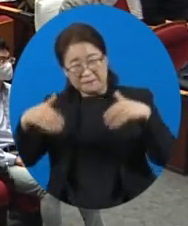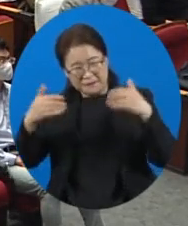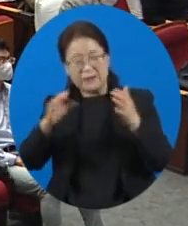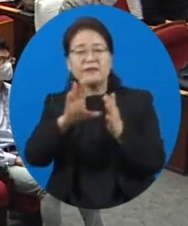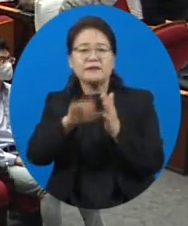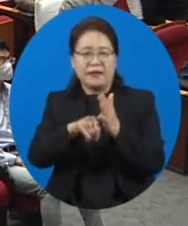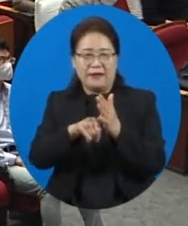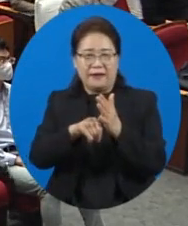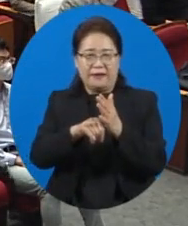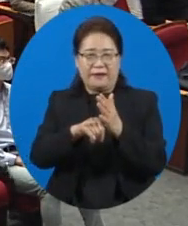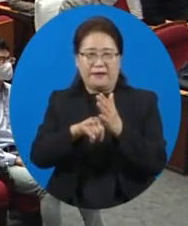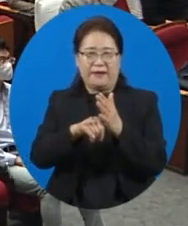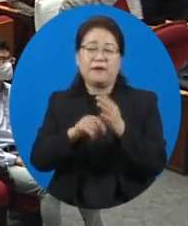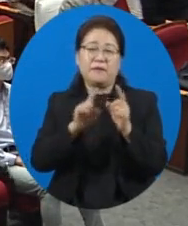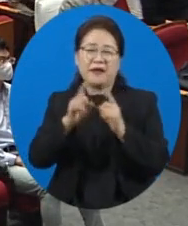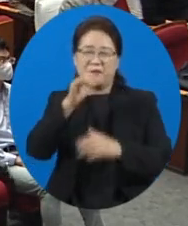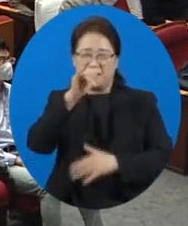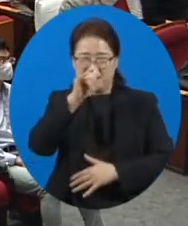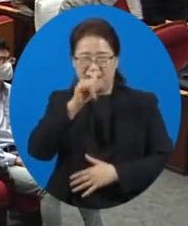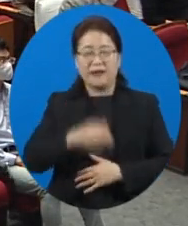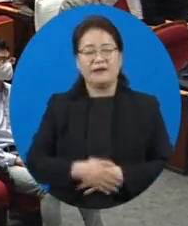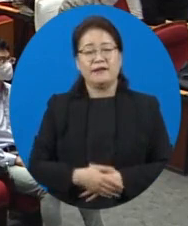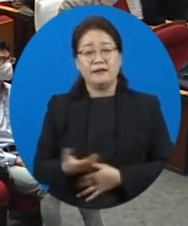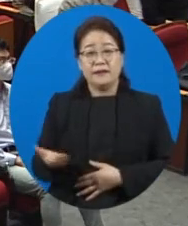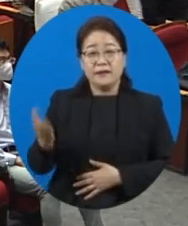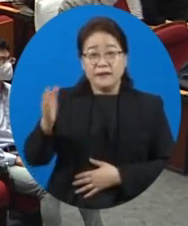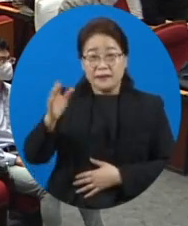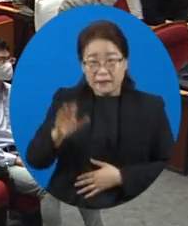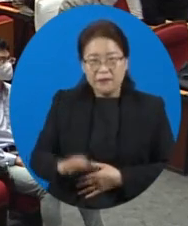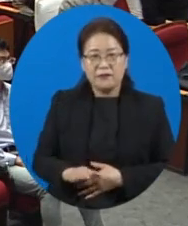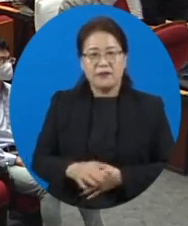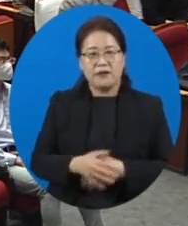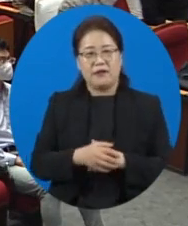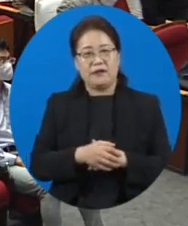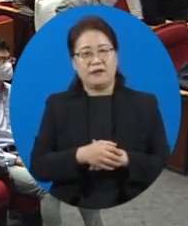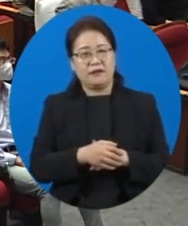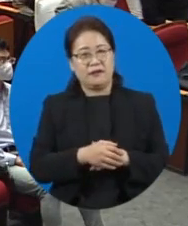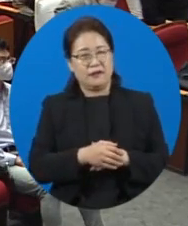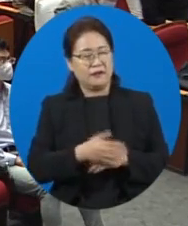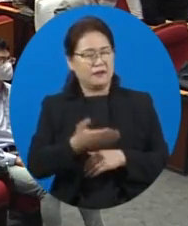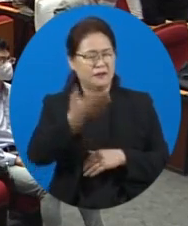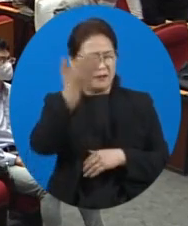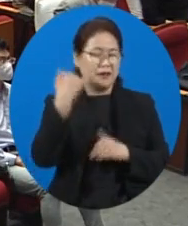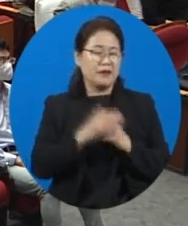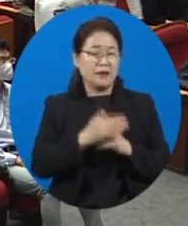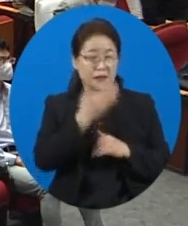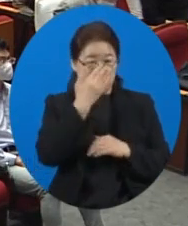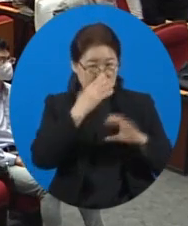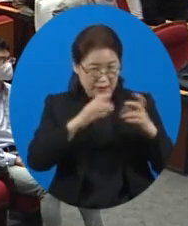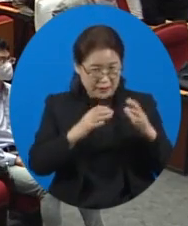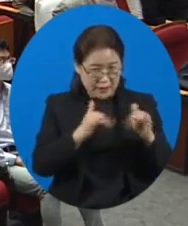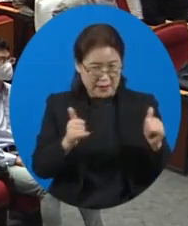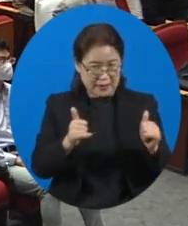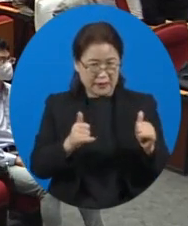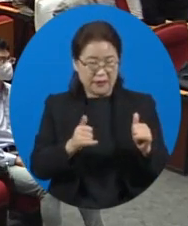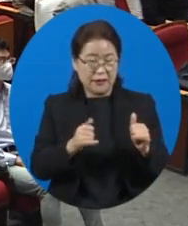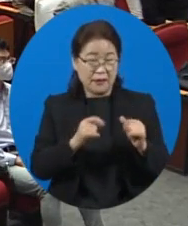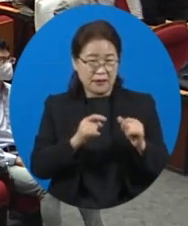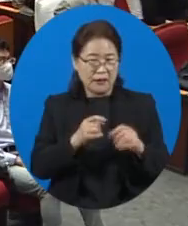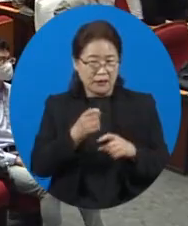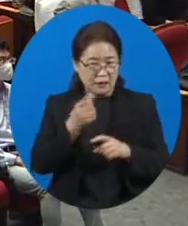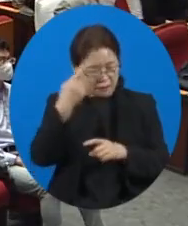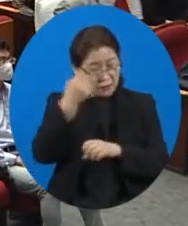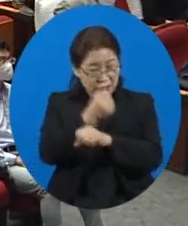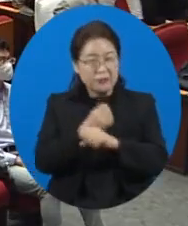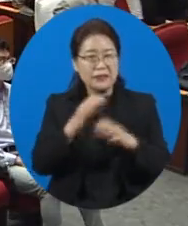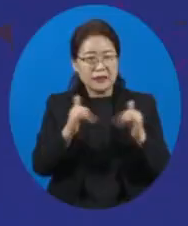이렇게 해석을 많이 했습니다. 그런데 고대 유대 주석가는 그날 바람이 불어올